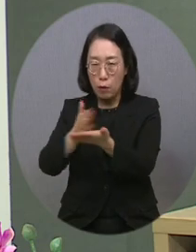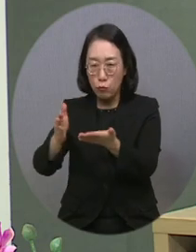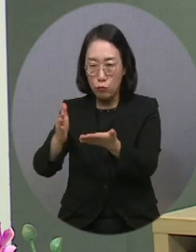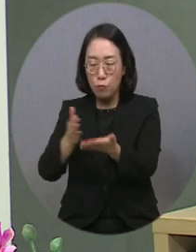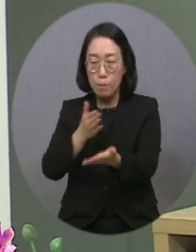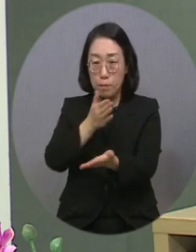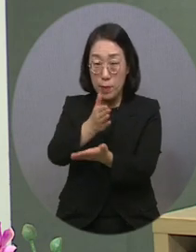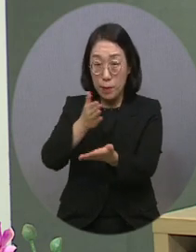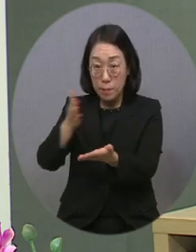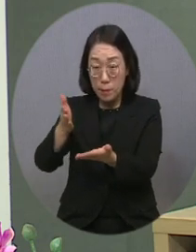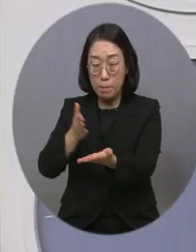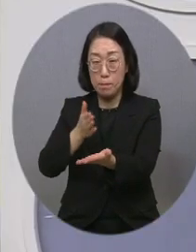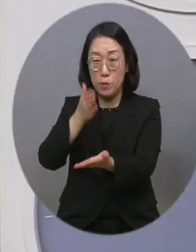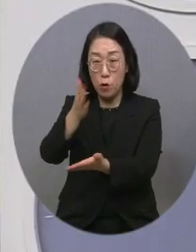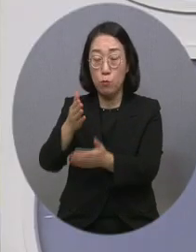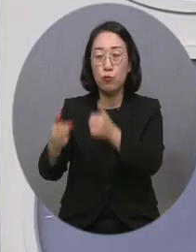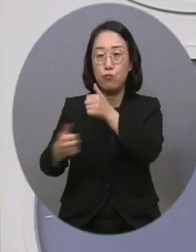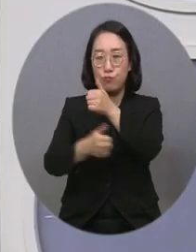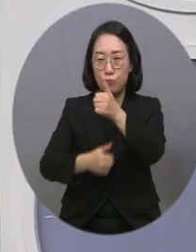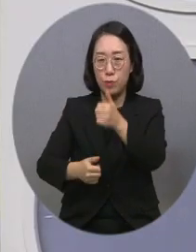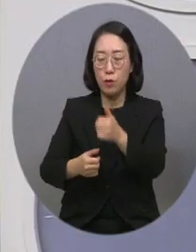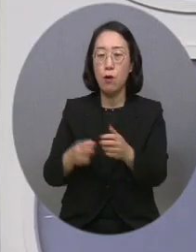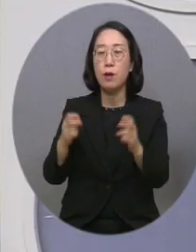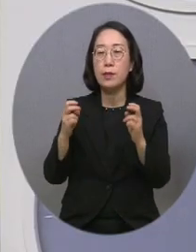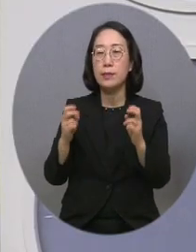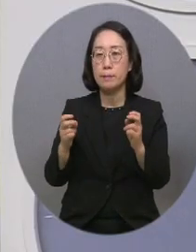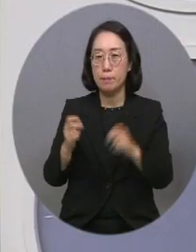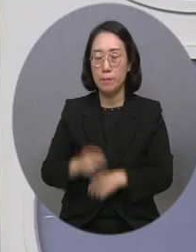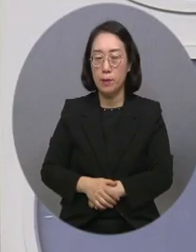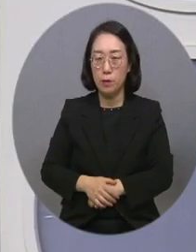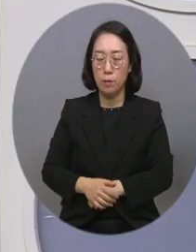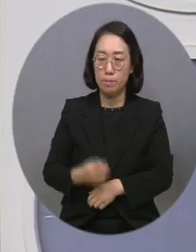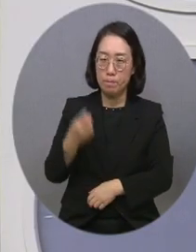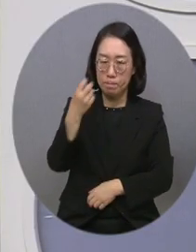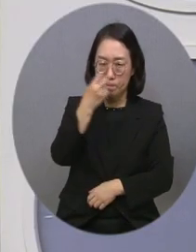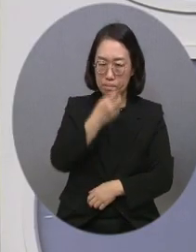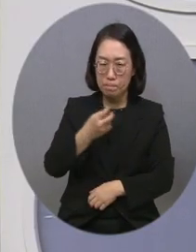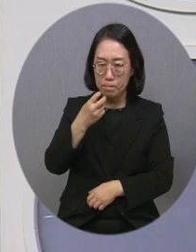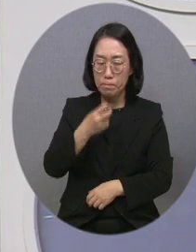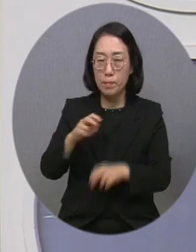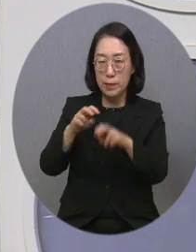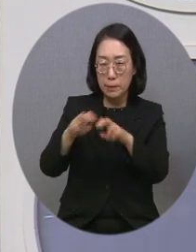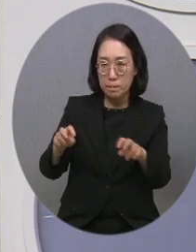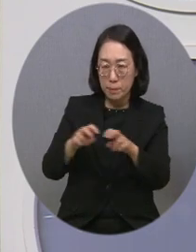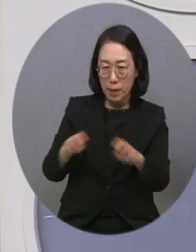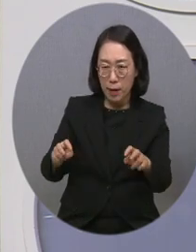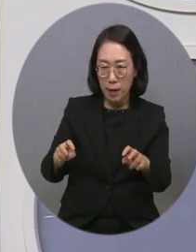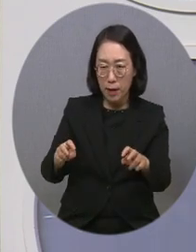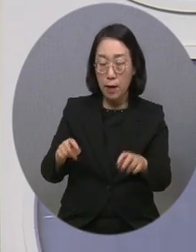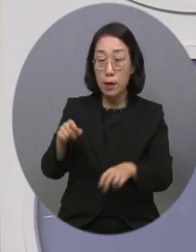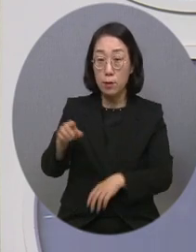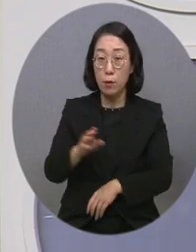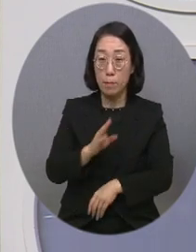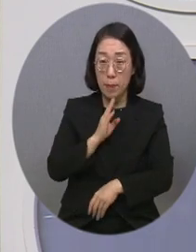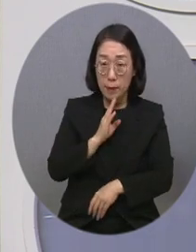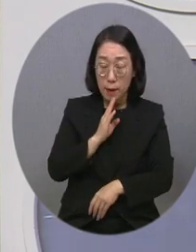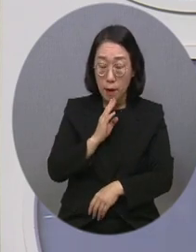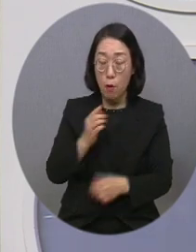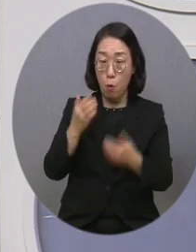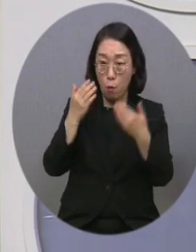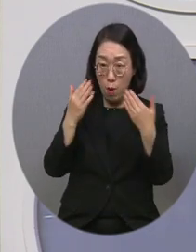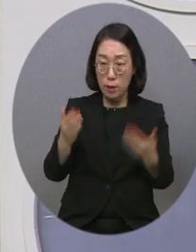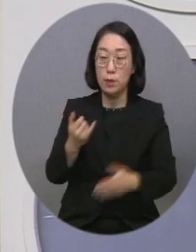그 사업에 대한 심사를 합니다. 그래서 그 사업에 대한 심사를 해서 거기에서 객관성과